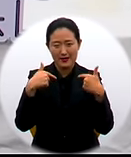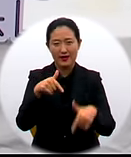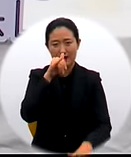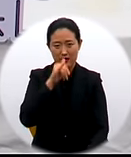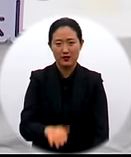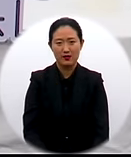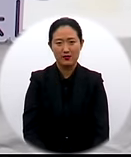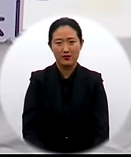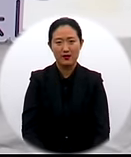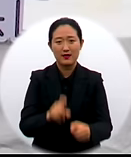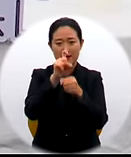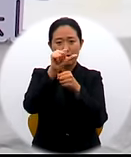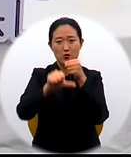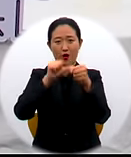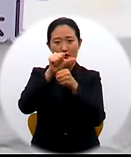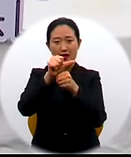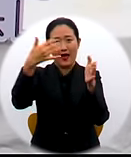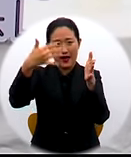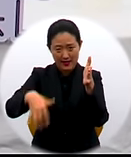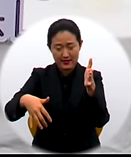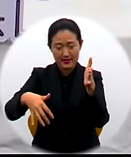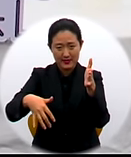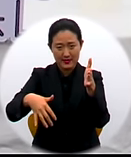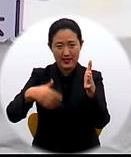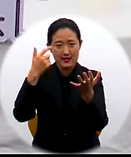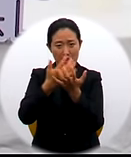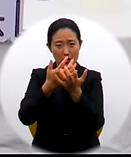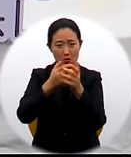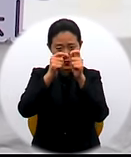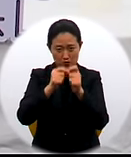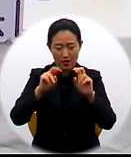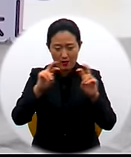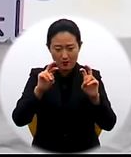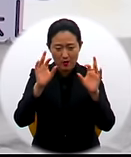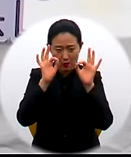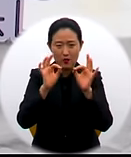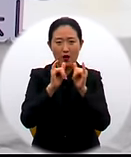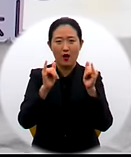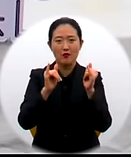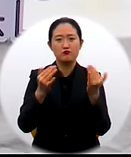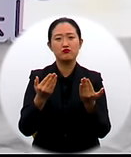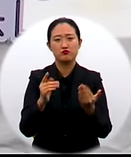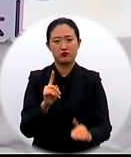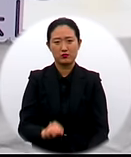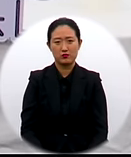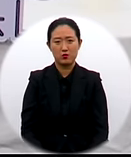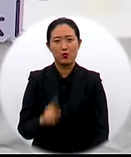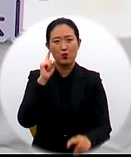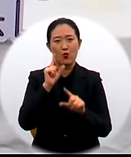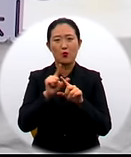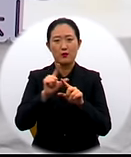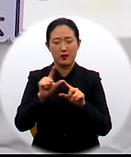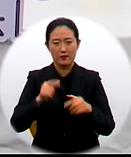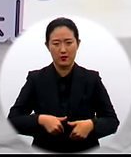데이터 분석가는 원래 뭐 하던 사람이었을까? 우린 이걸 고민해 볼 필요가 있습니다. 최초의 데이터 분석가는